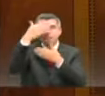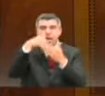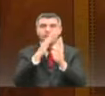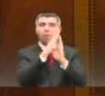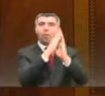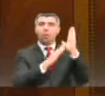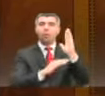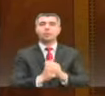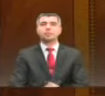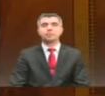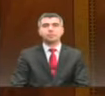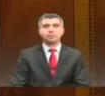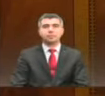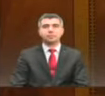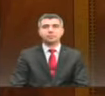المملكة.